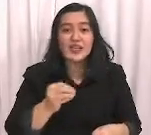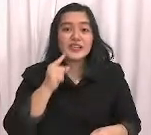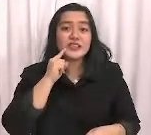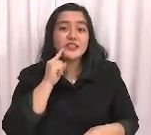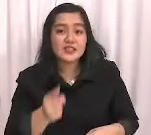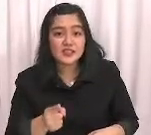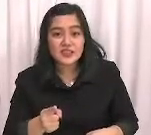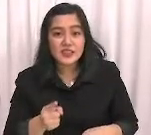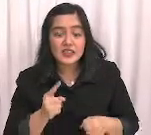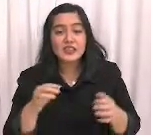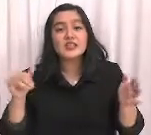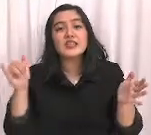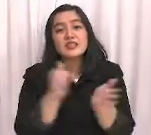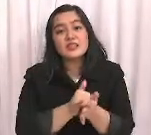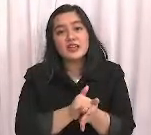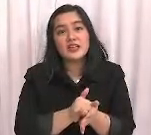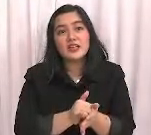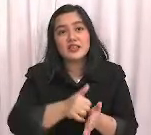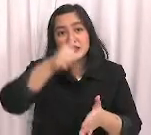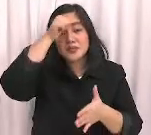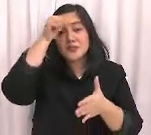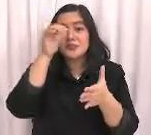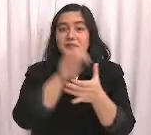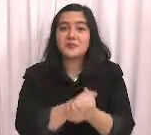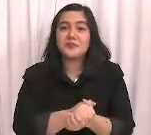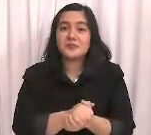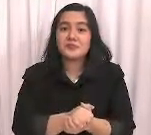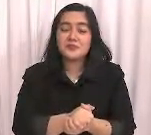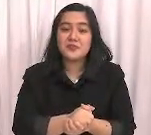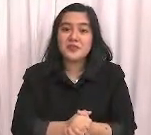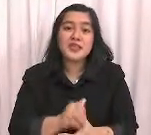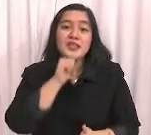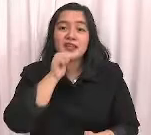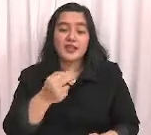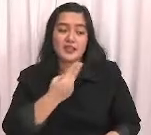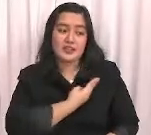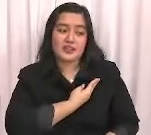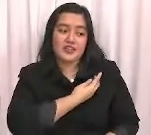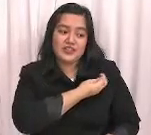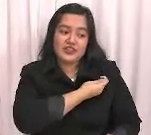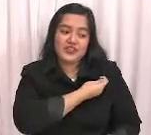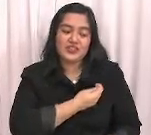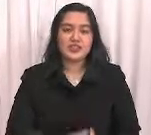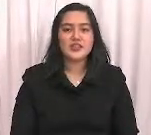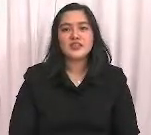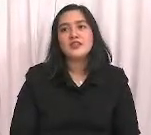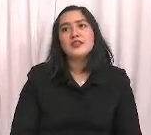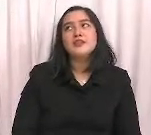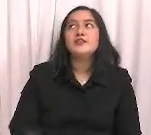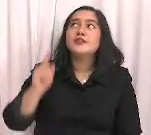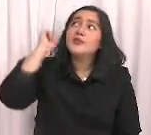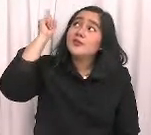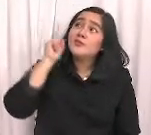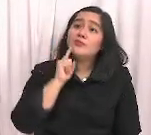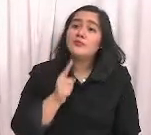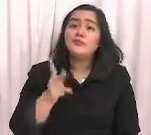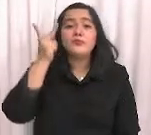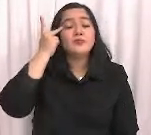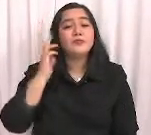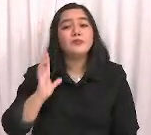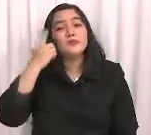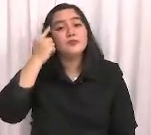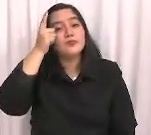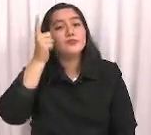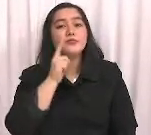alam nyo, bilang lalaki rin, dapat tumanggap din sila, dapat tumanggap din kami ng damdamin ninyo. Nagpapahayag din kayo eh.